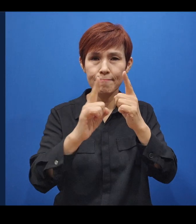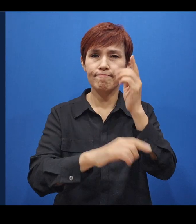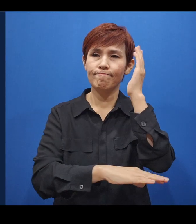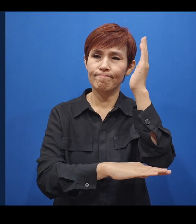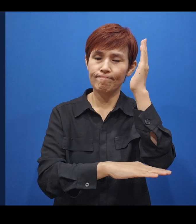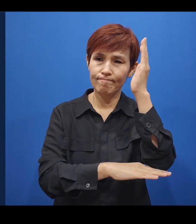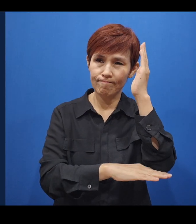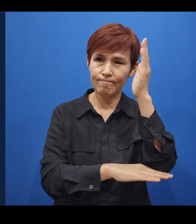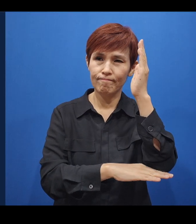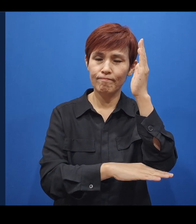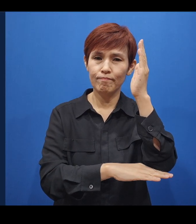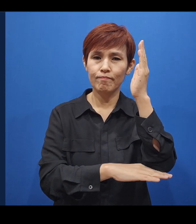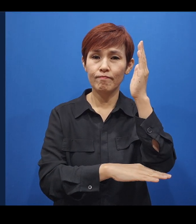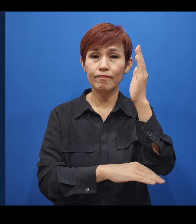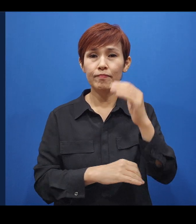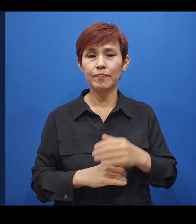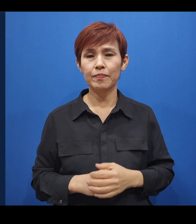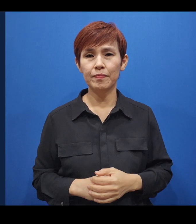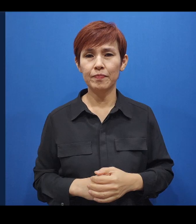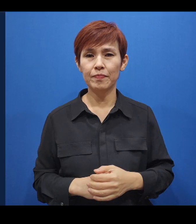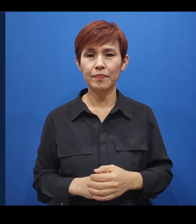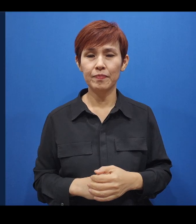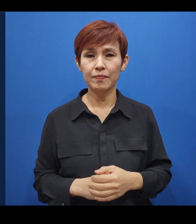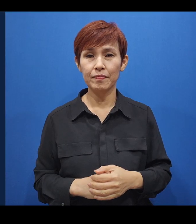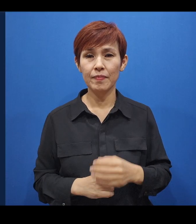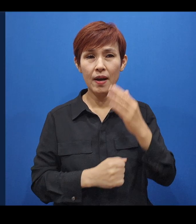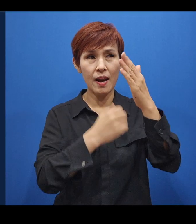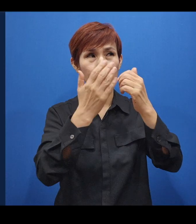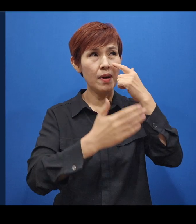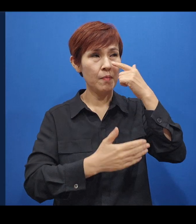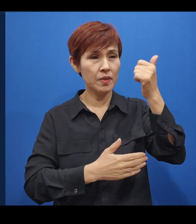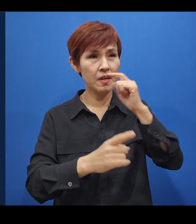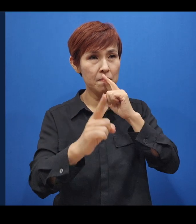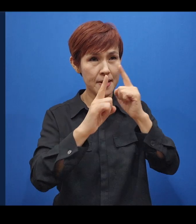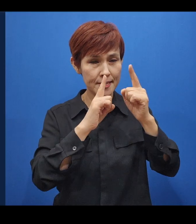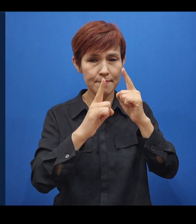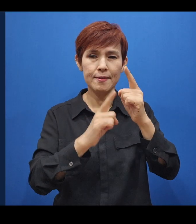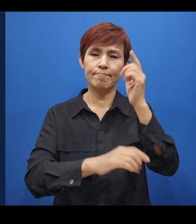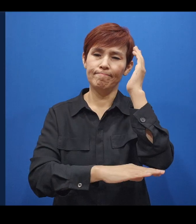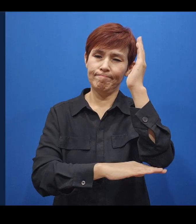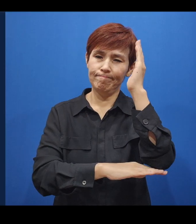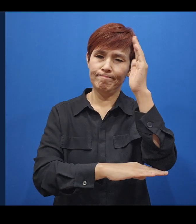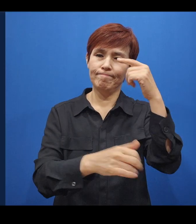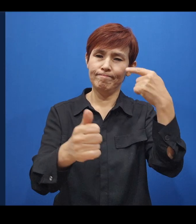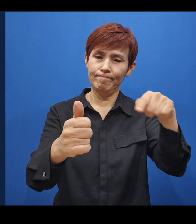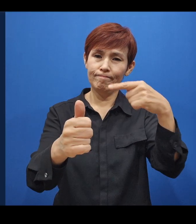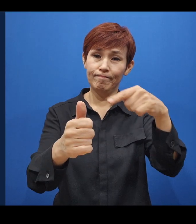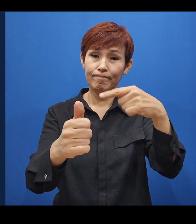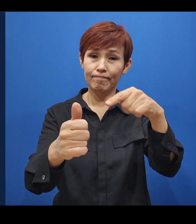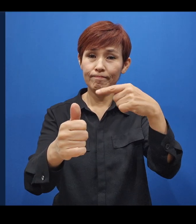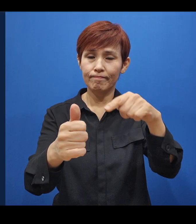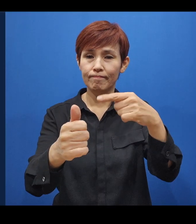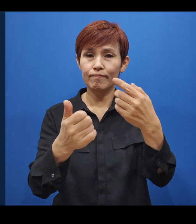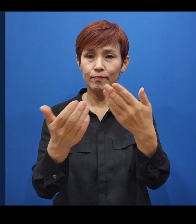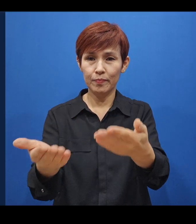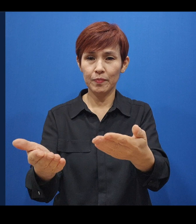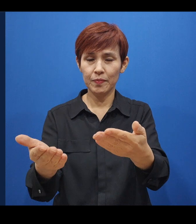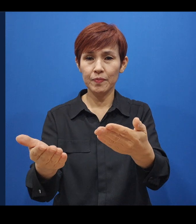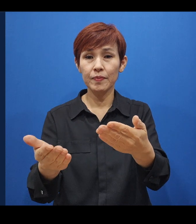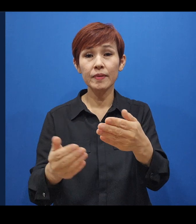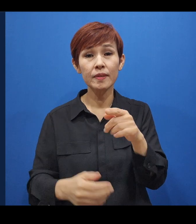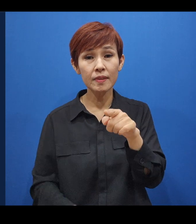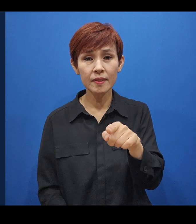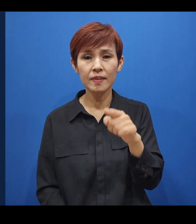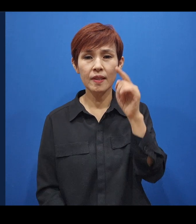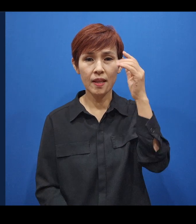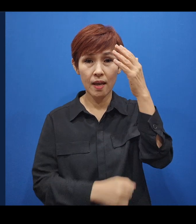하나니, 자신 안에 충만하게 있는 하나님 아버지의 말씀을 예수님이 계속 하시는 거거든요. 이는